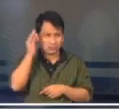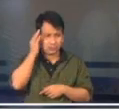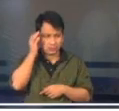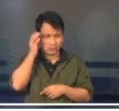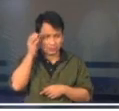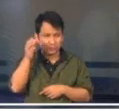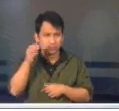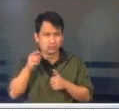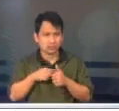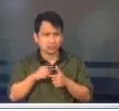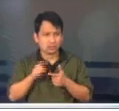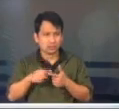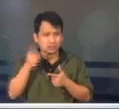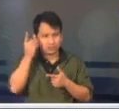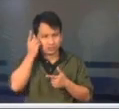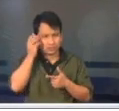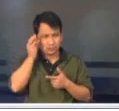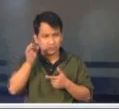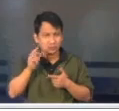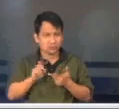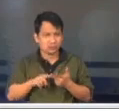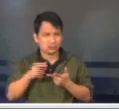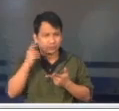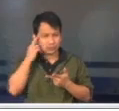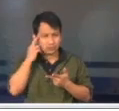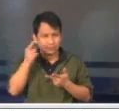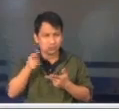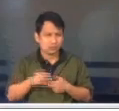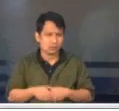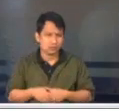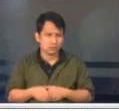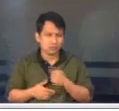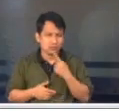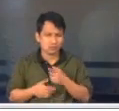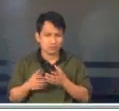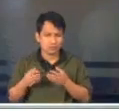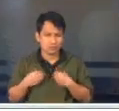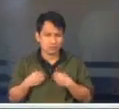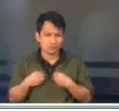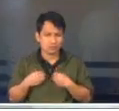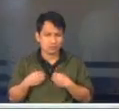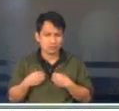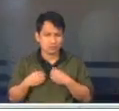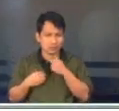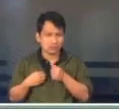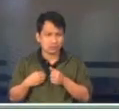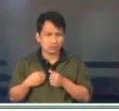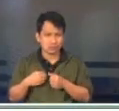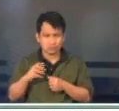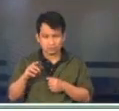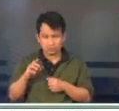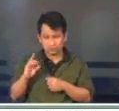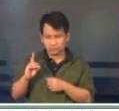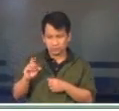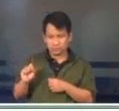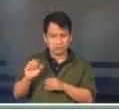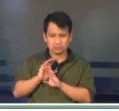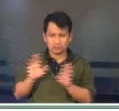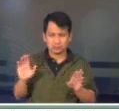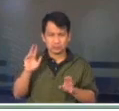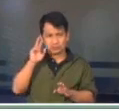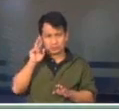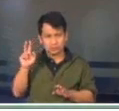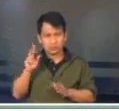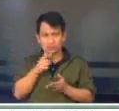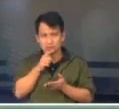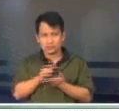Castro, Dan Fernandez at Raneo Abu. Tinanggihan naman ni Villar ang puesto bilang House Deputy Speaker. Sa